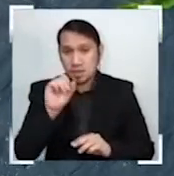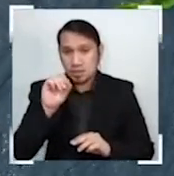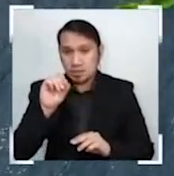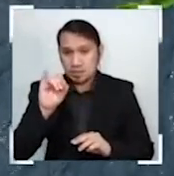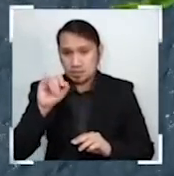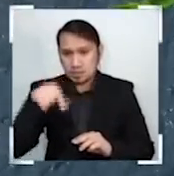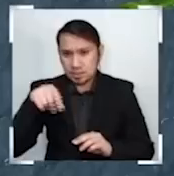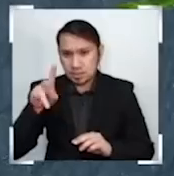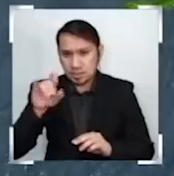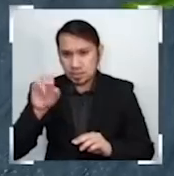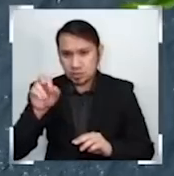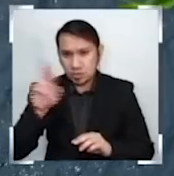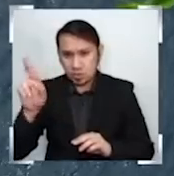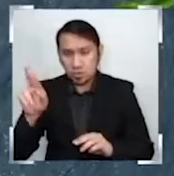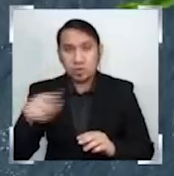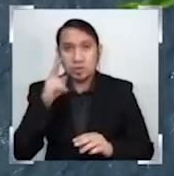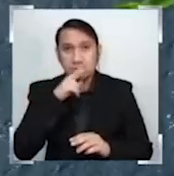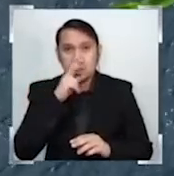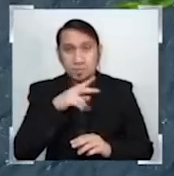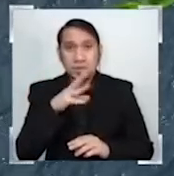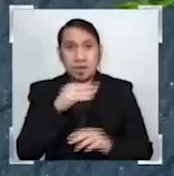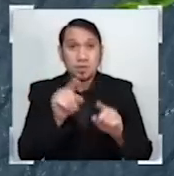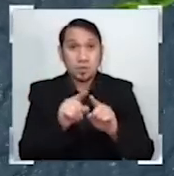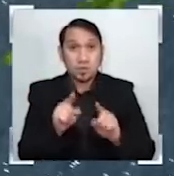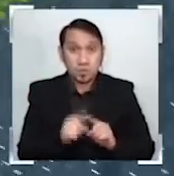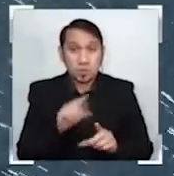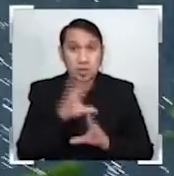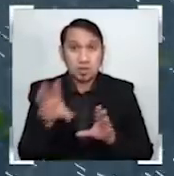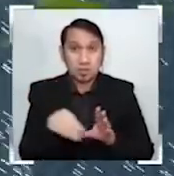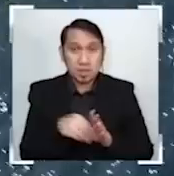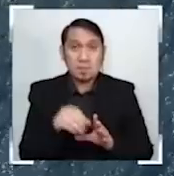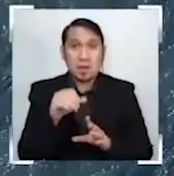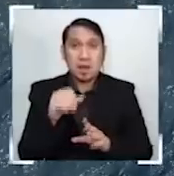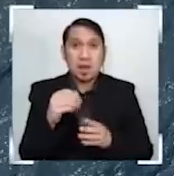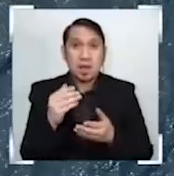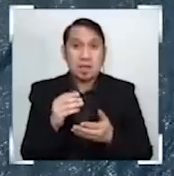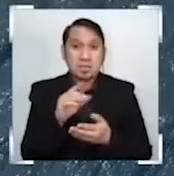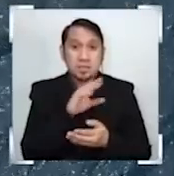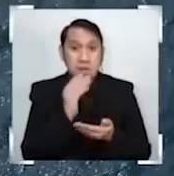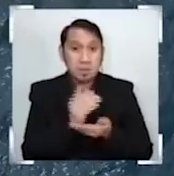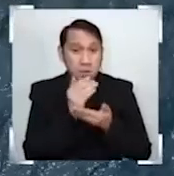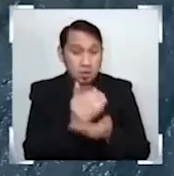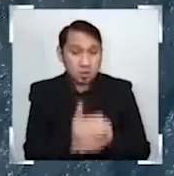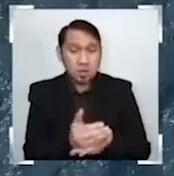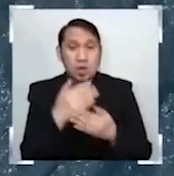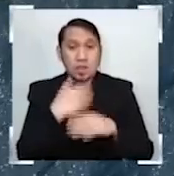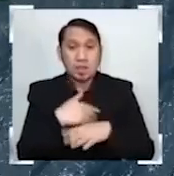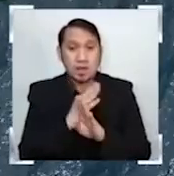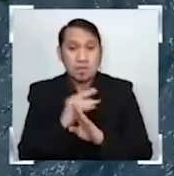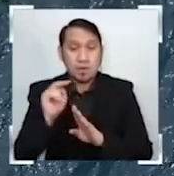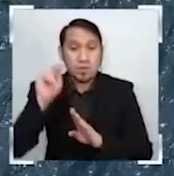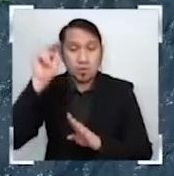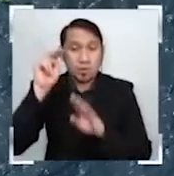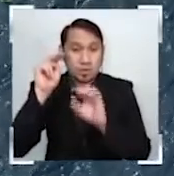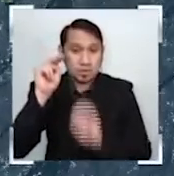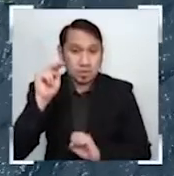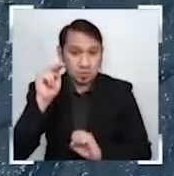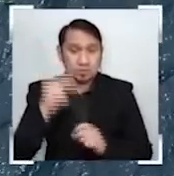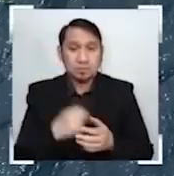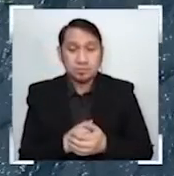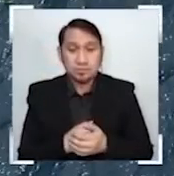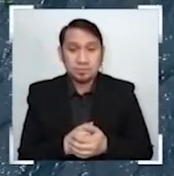Mindanao, Alert Level 3 rin ang Zamboanga del Norte at Sibugay, Lanao del Norte, Davao de Oro at Davao Oriental.